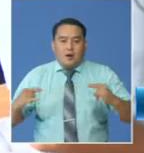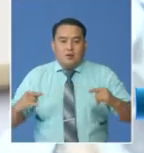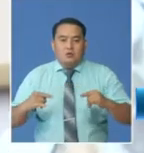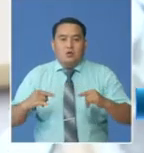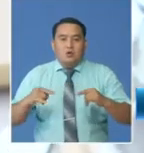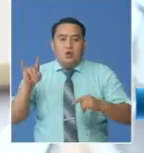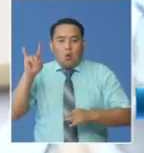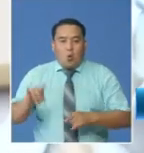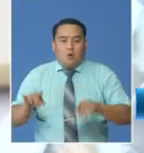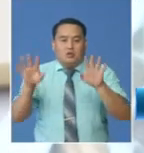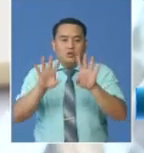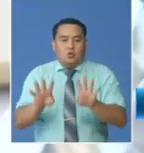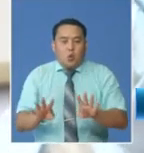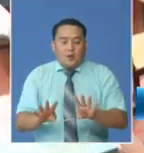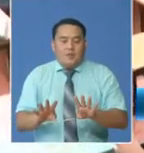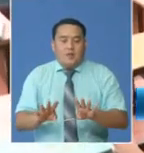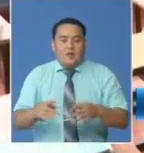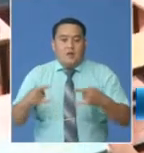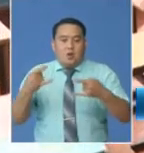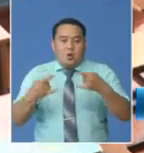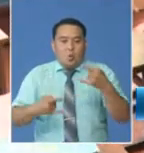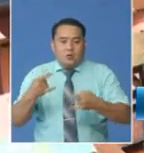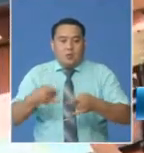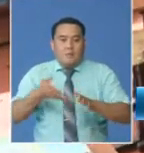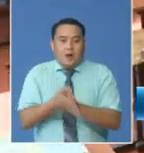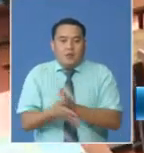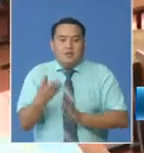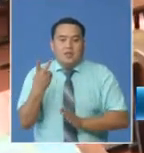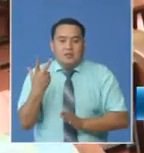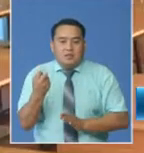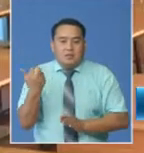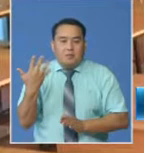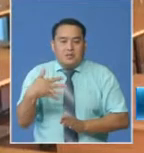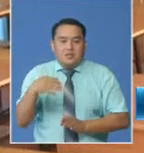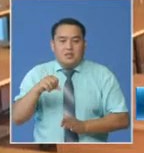шторами и интерактивная доска. На все это учитель потратила